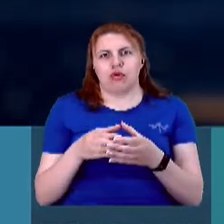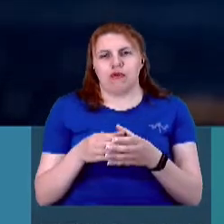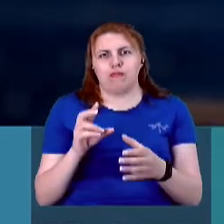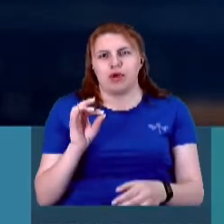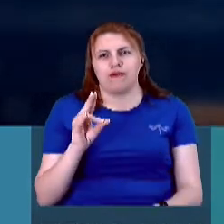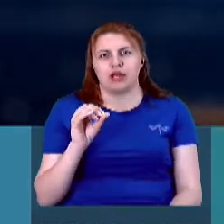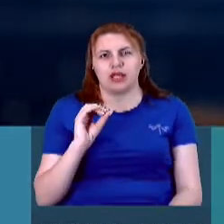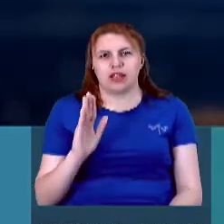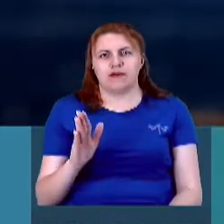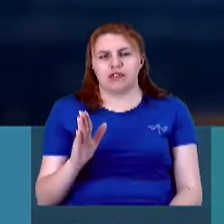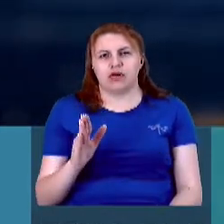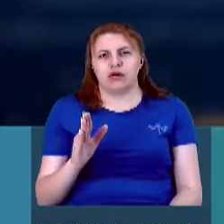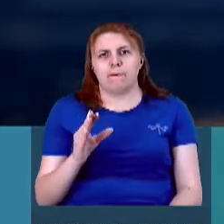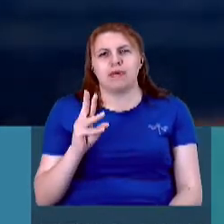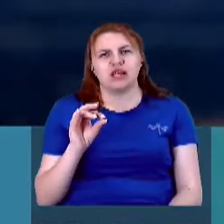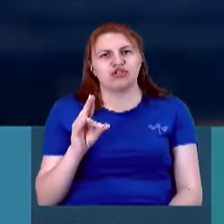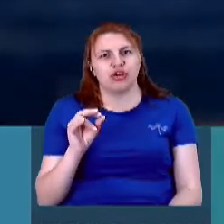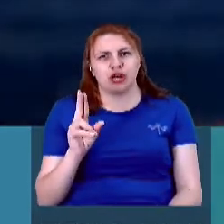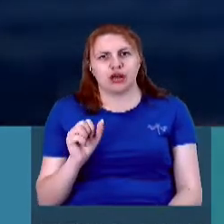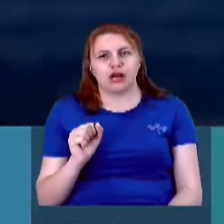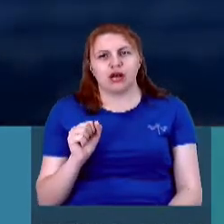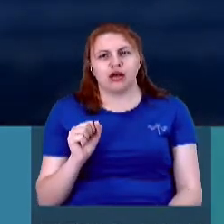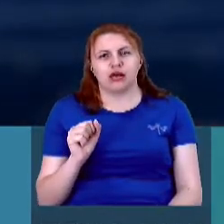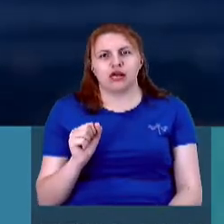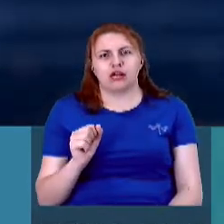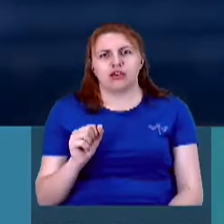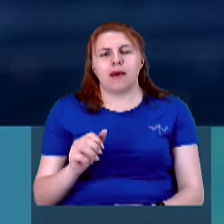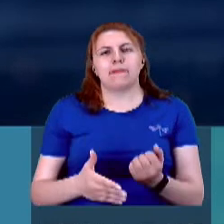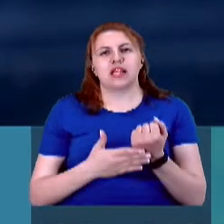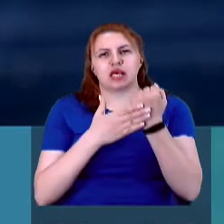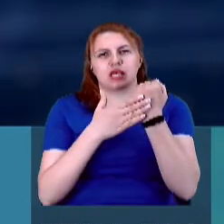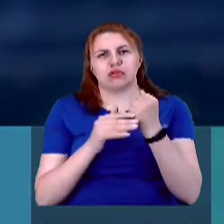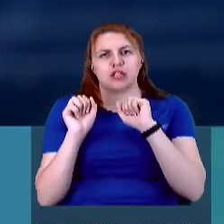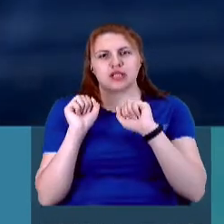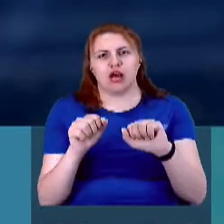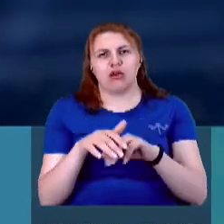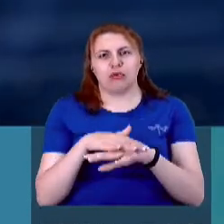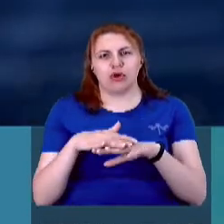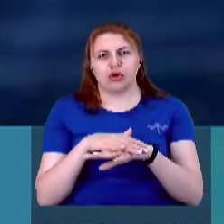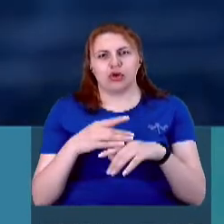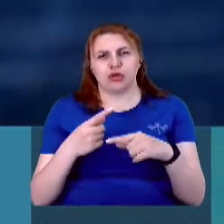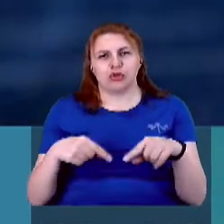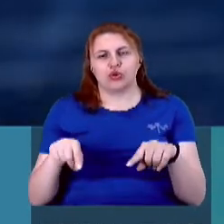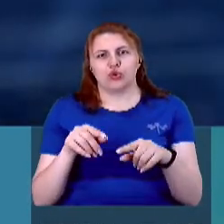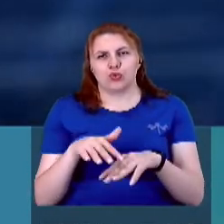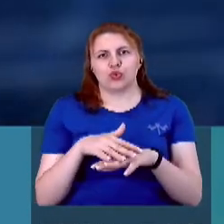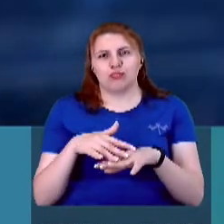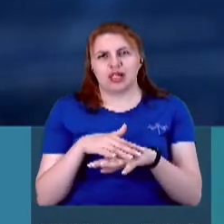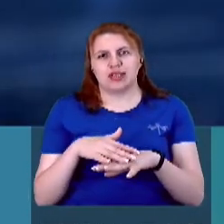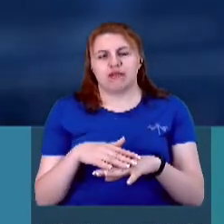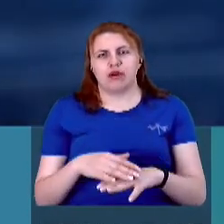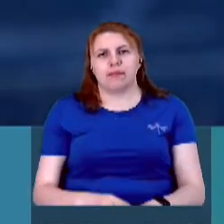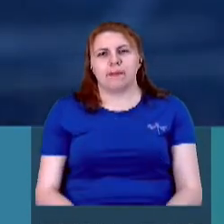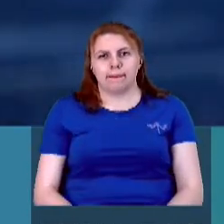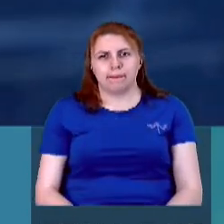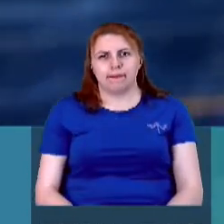Ольга Решетилова, менеджерка проєкту УГСПЛ на підтримку та захист громадянського суспільства, приєднується до нашої